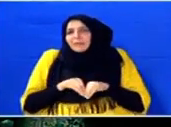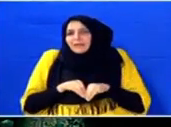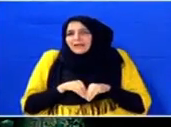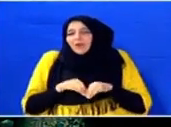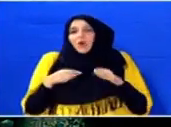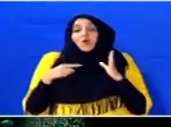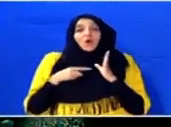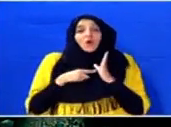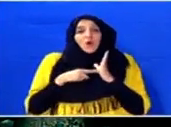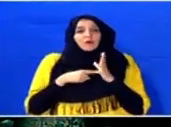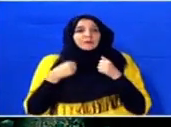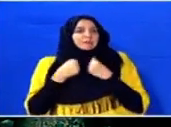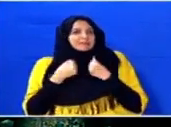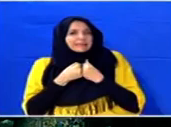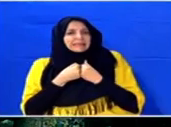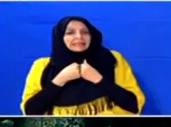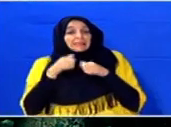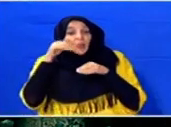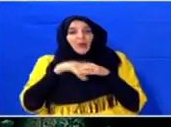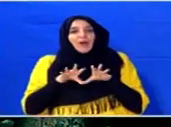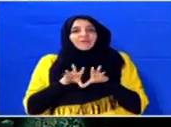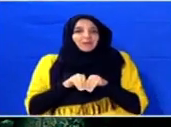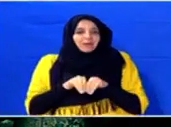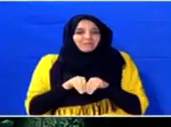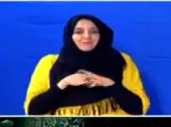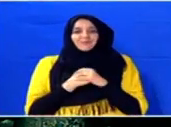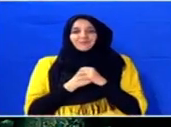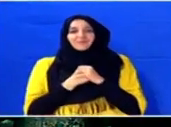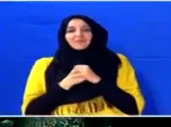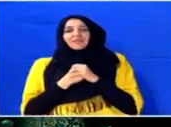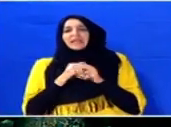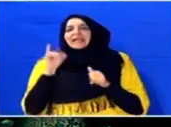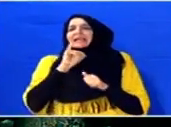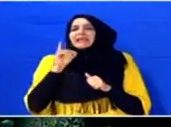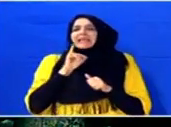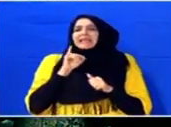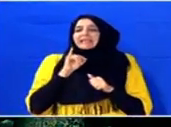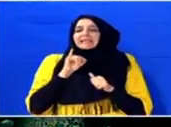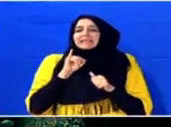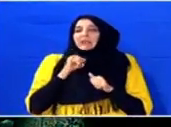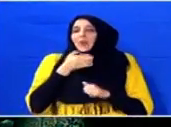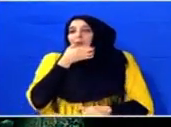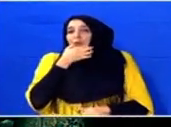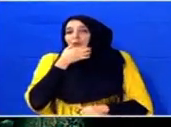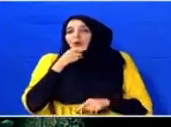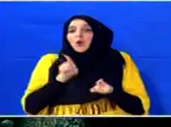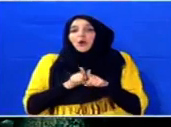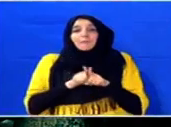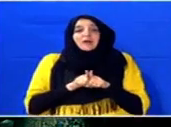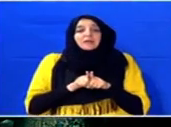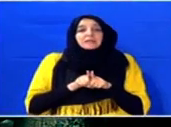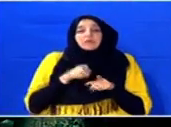وقوعي نزاع داخل الاسره من يتولى امر التحكيم في حاله وقوعي